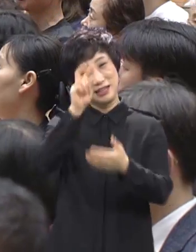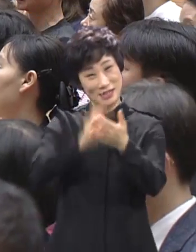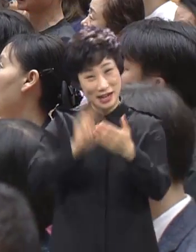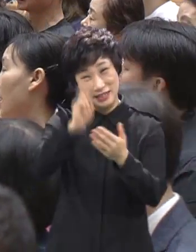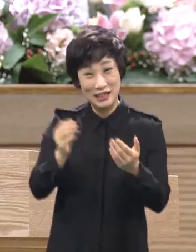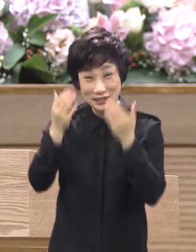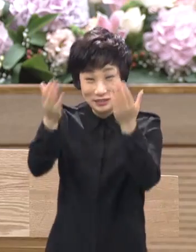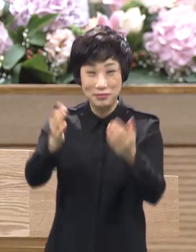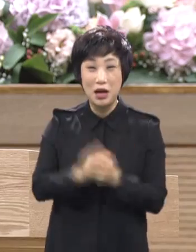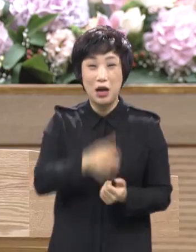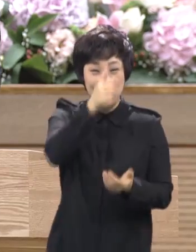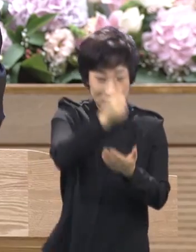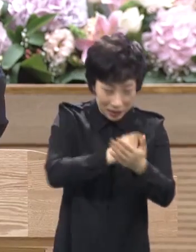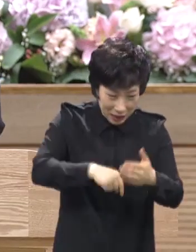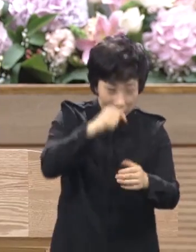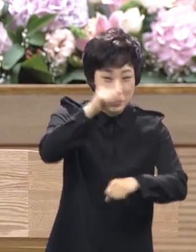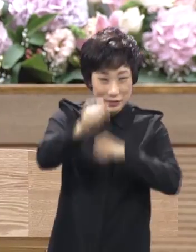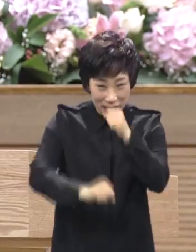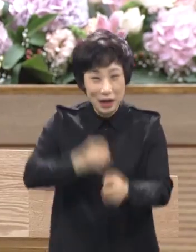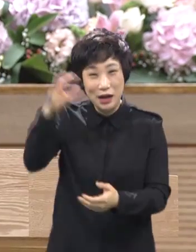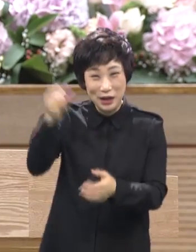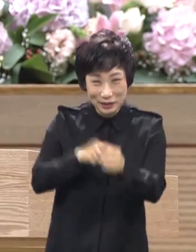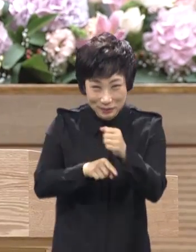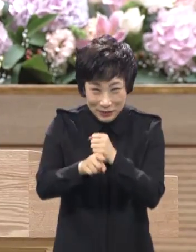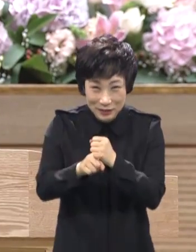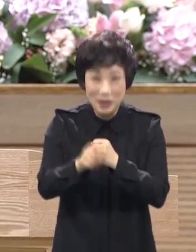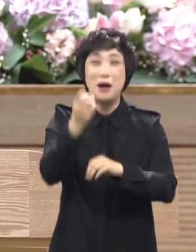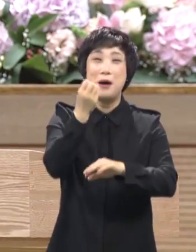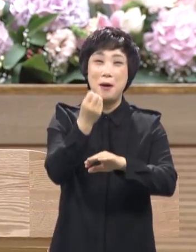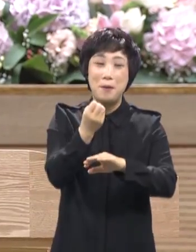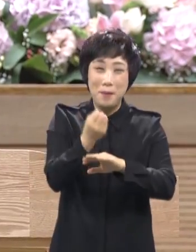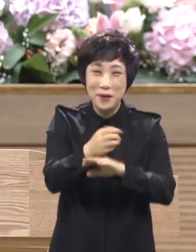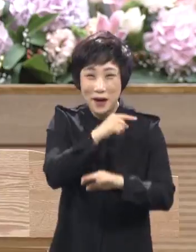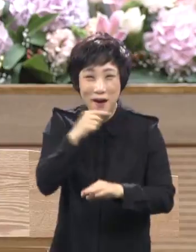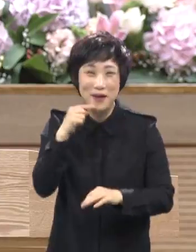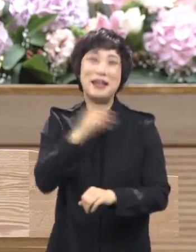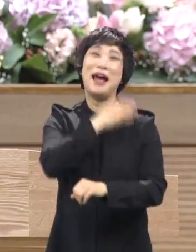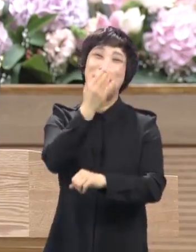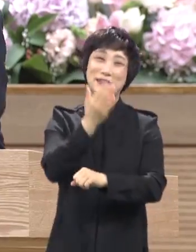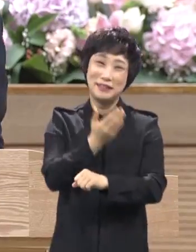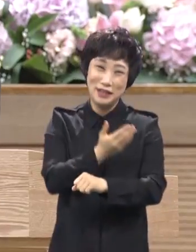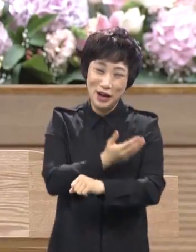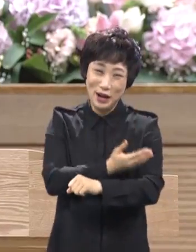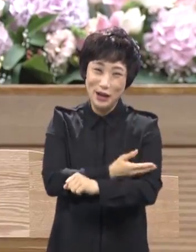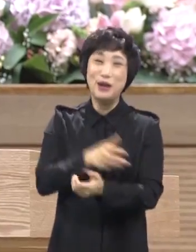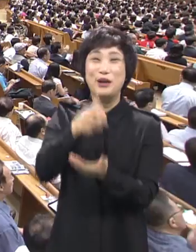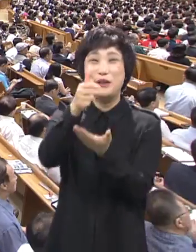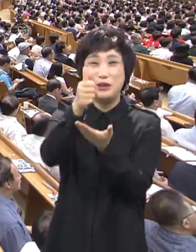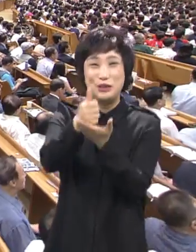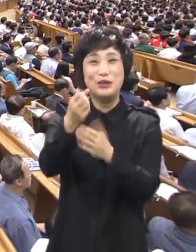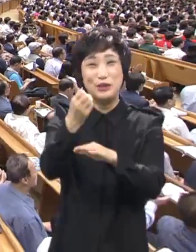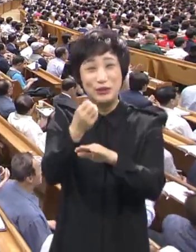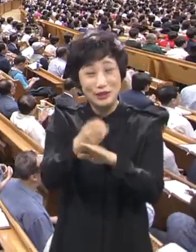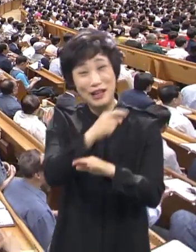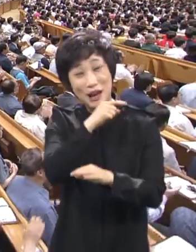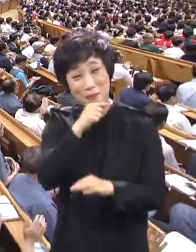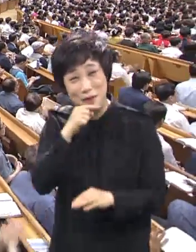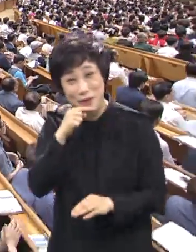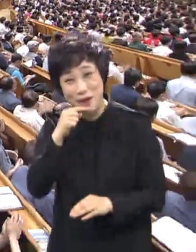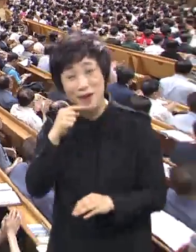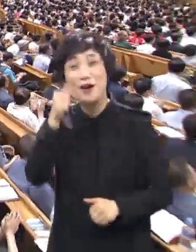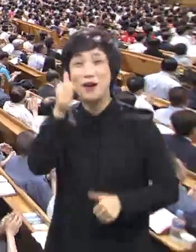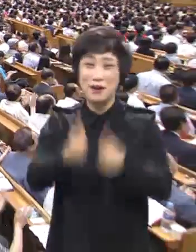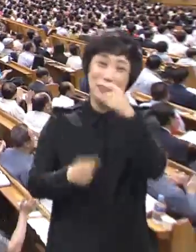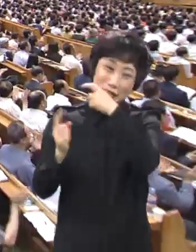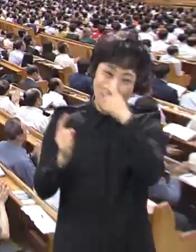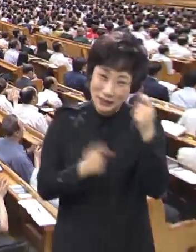죄에서 자유를 얻게 함은 보혈의 능력, 주의